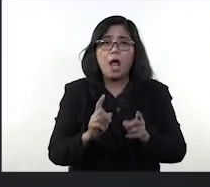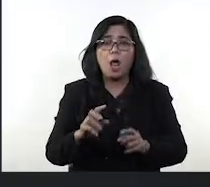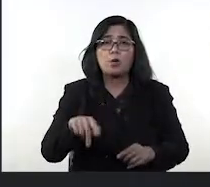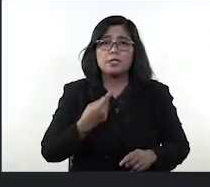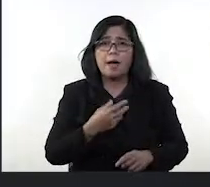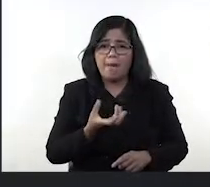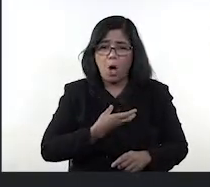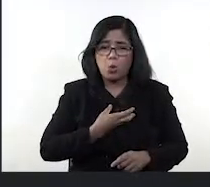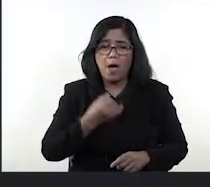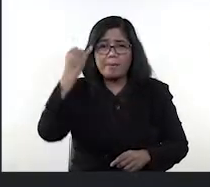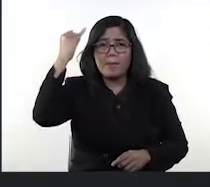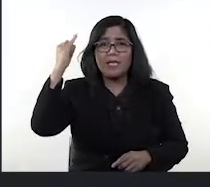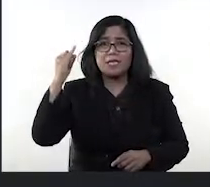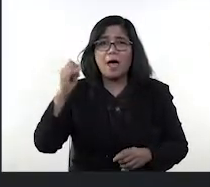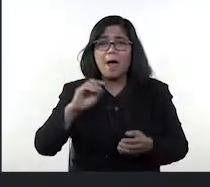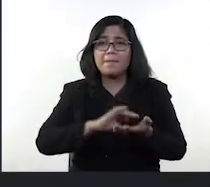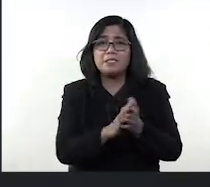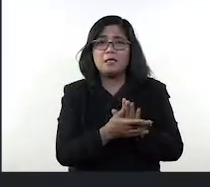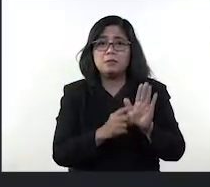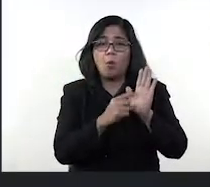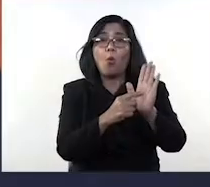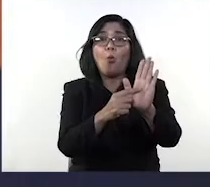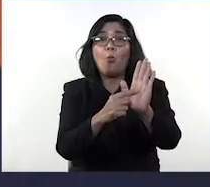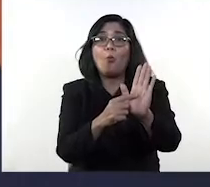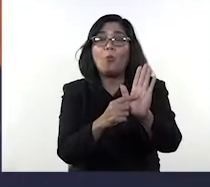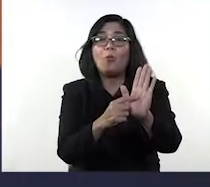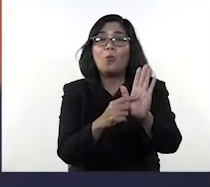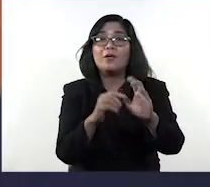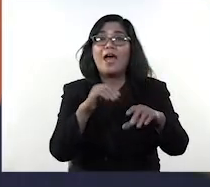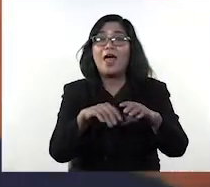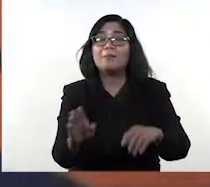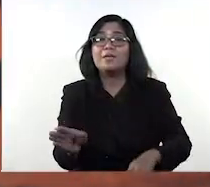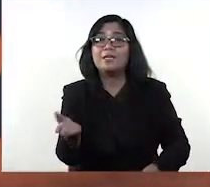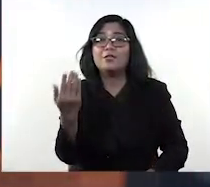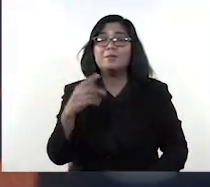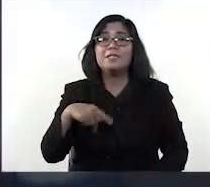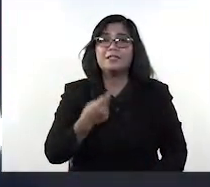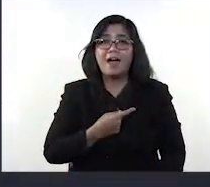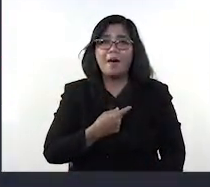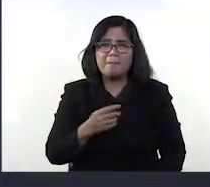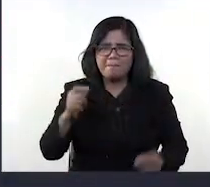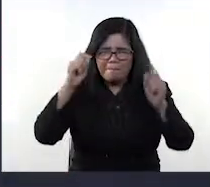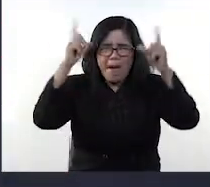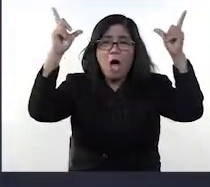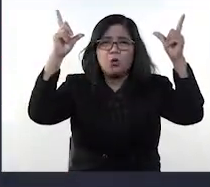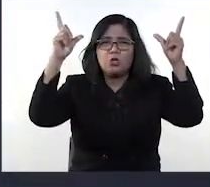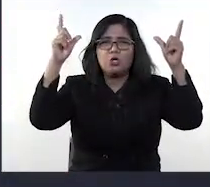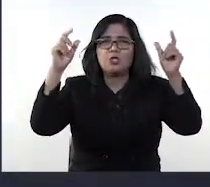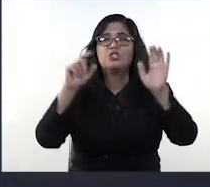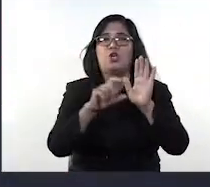hai hello Ayo kita harus bangun Hai Firaun punya mimpi